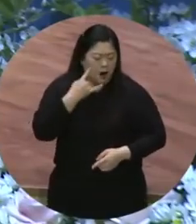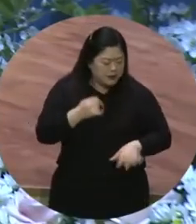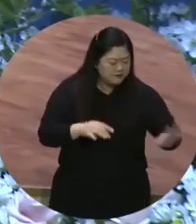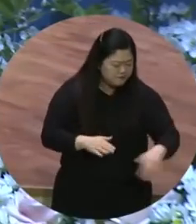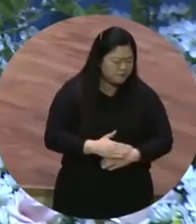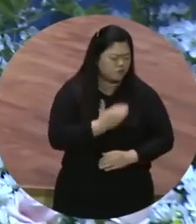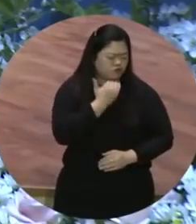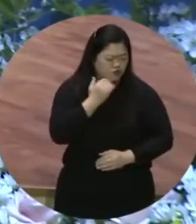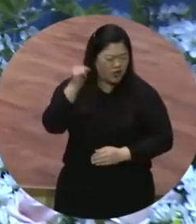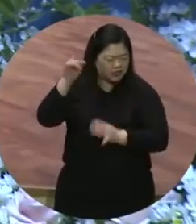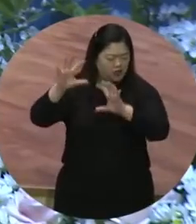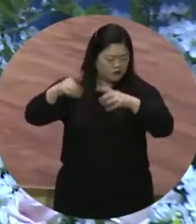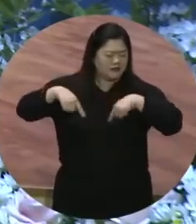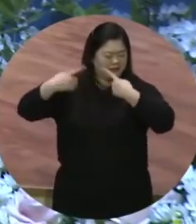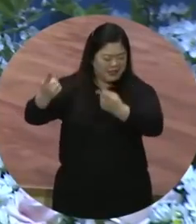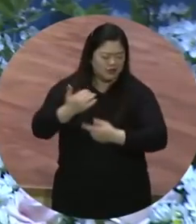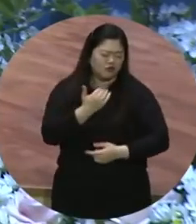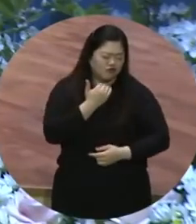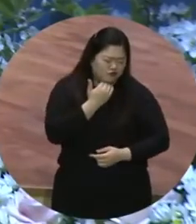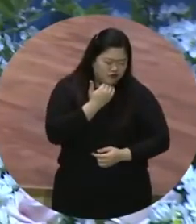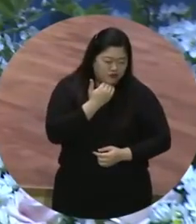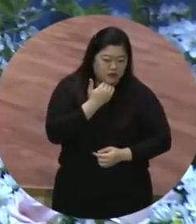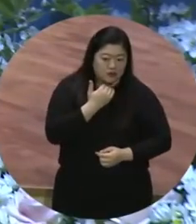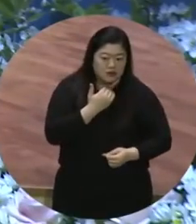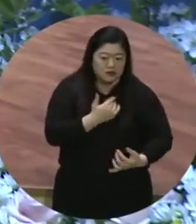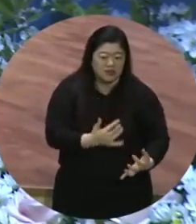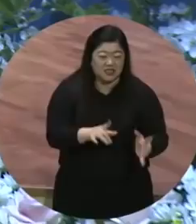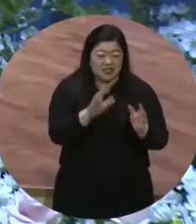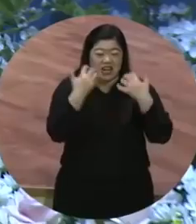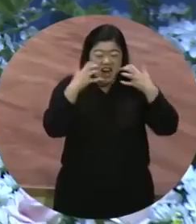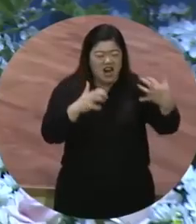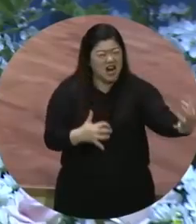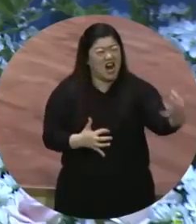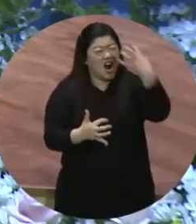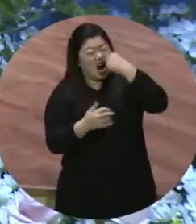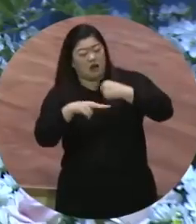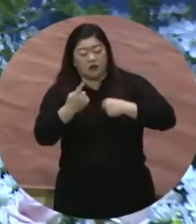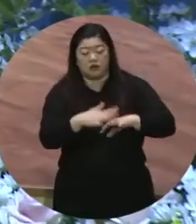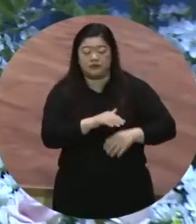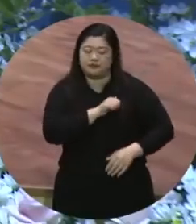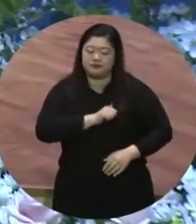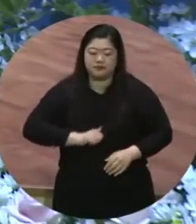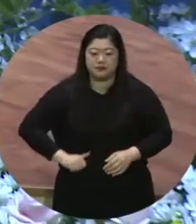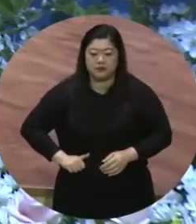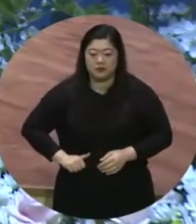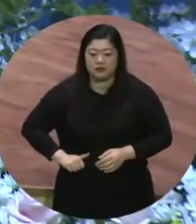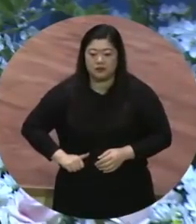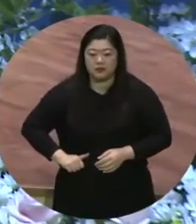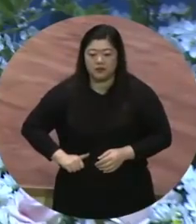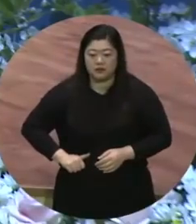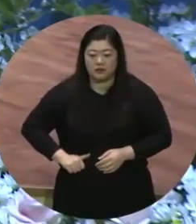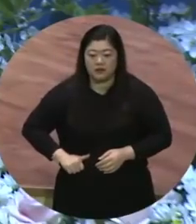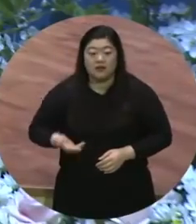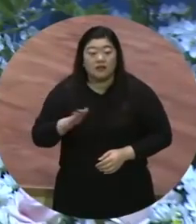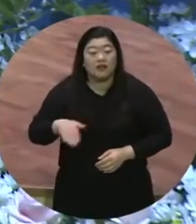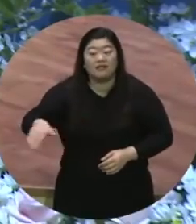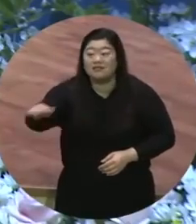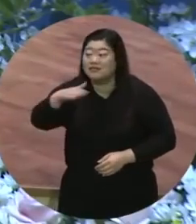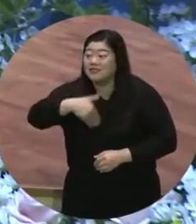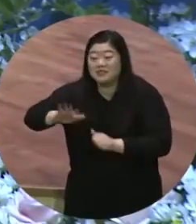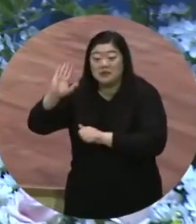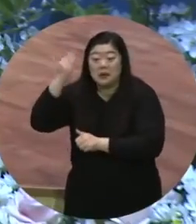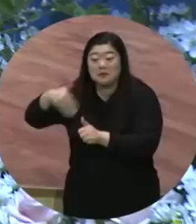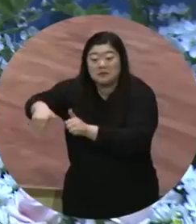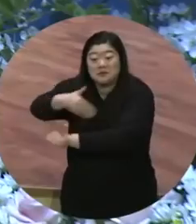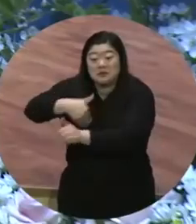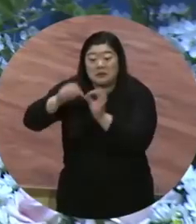거예요. 이게 초대교회 기독교 역사예요. 우리는 예수 믿으면서 예수 이용하고 예수 사용